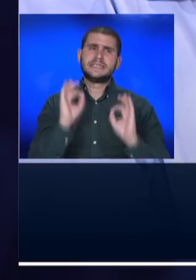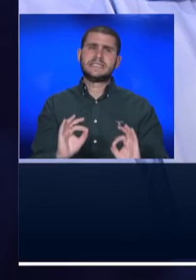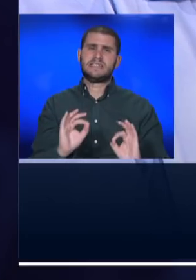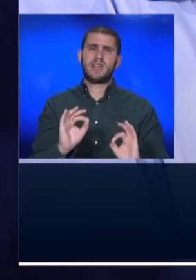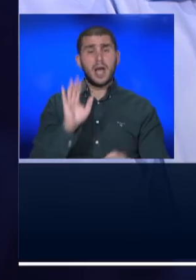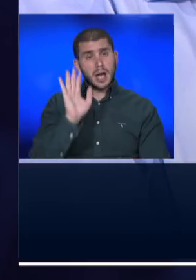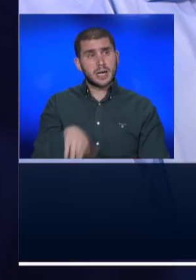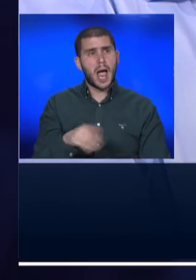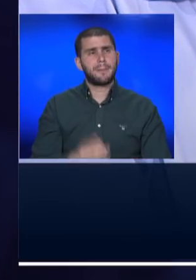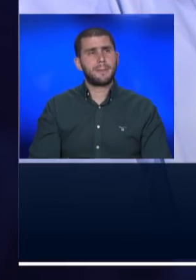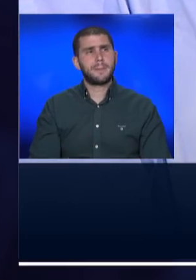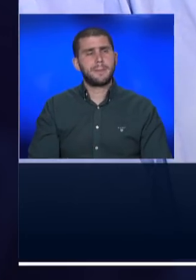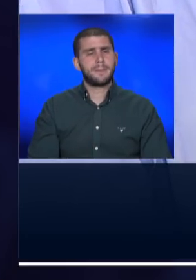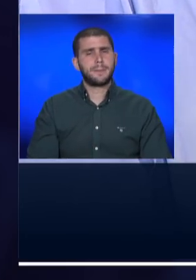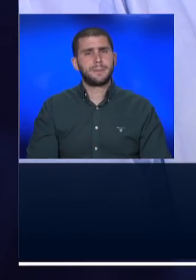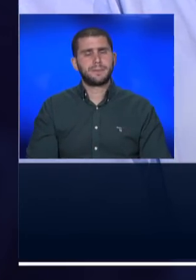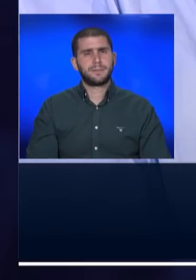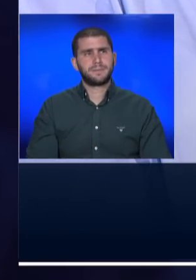הייתי אומר העדה